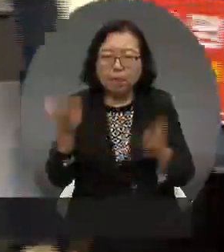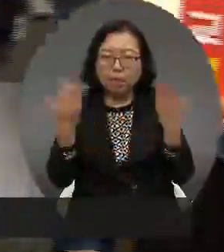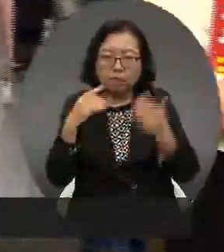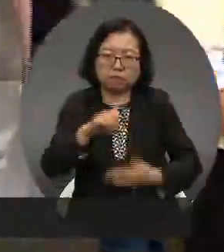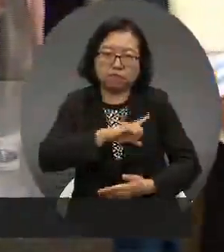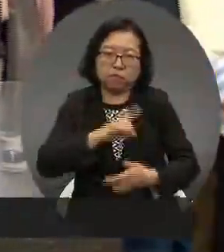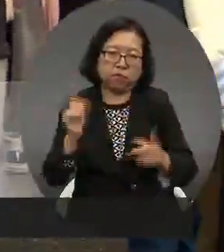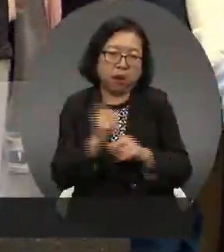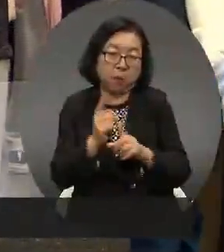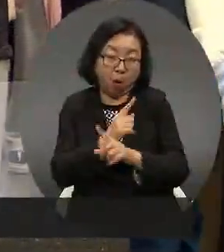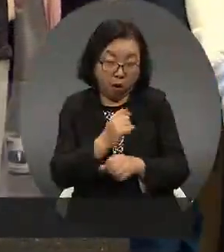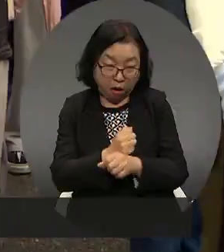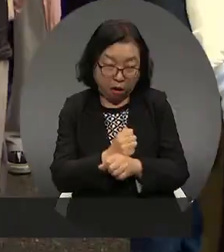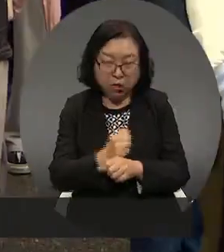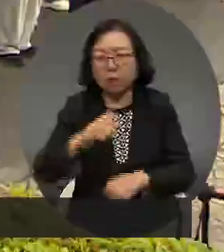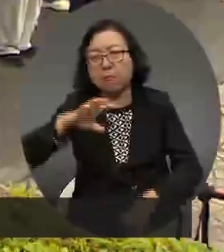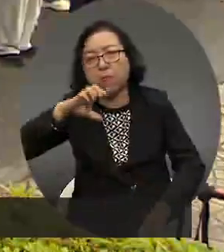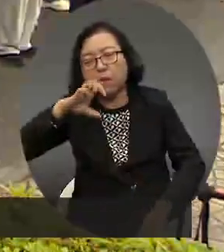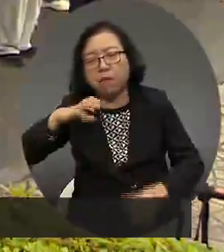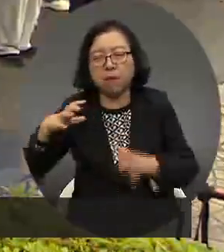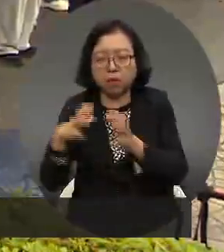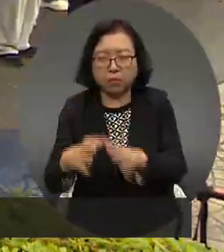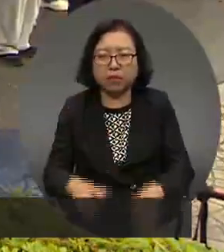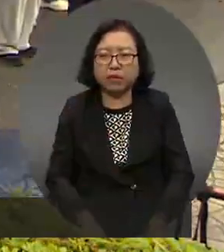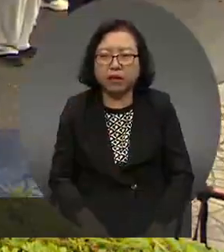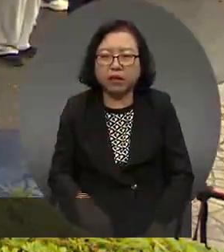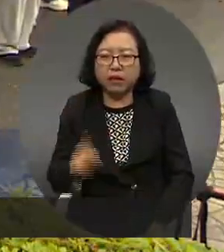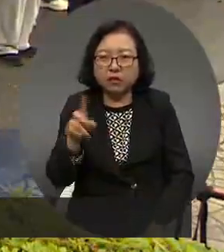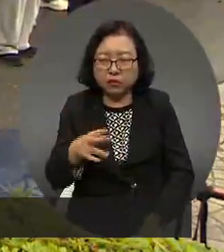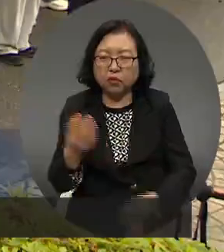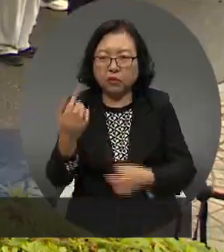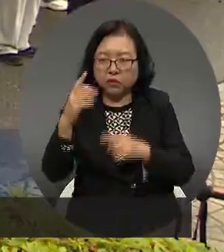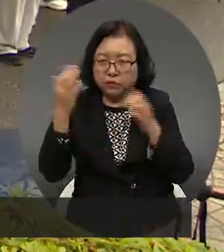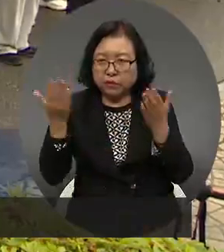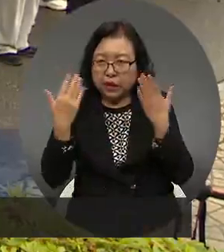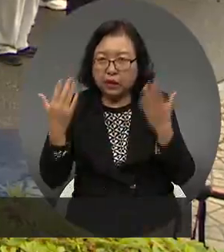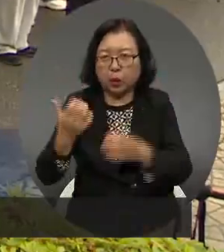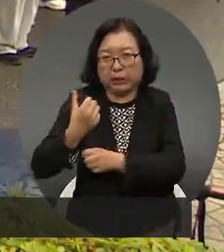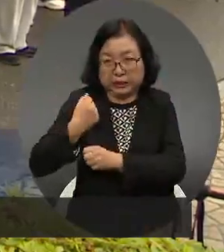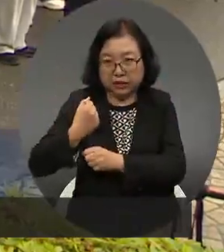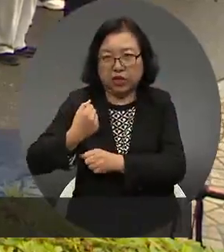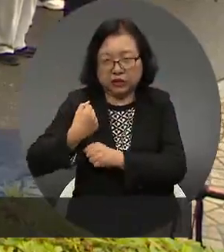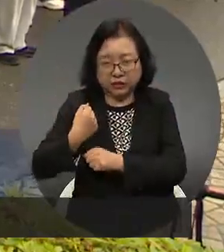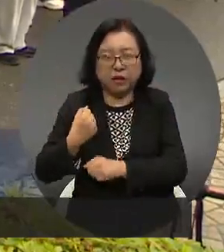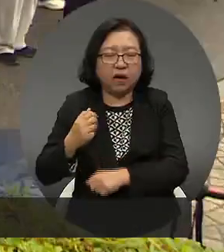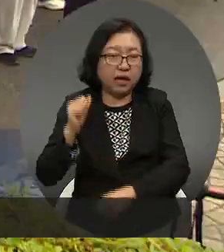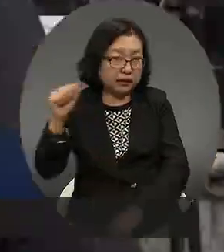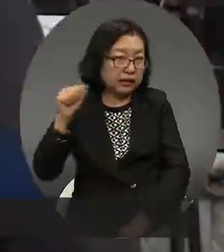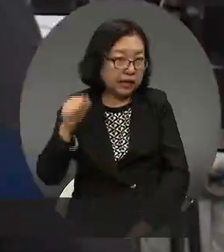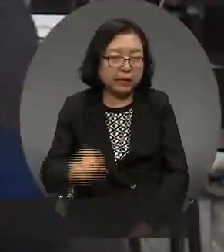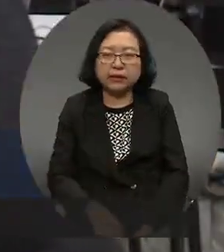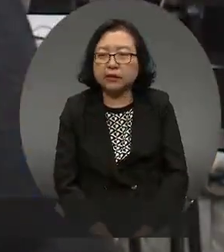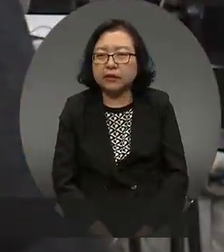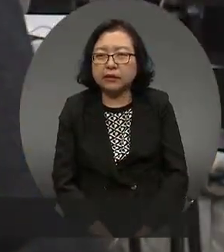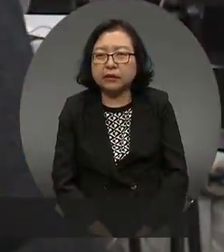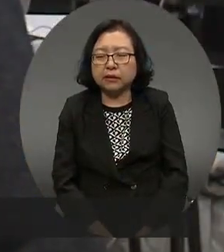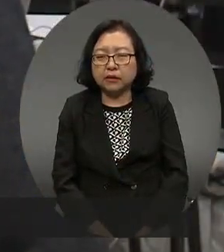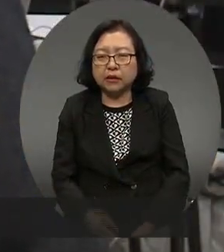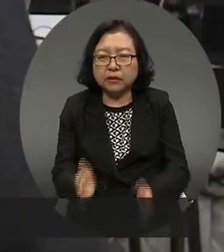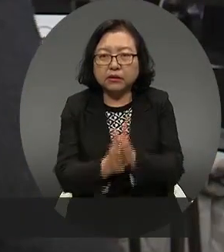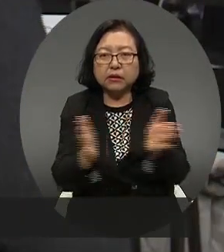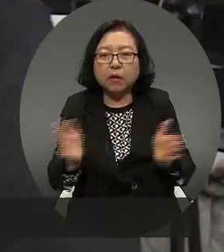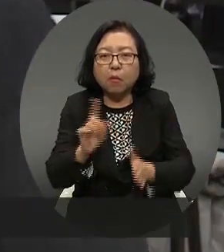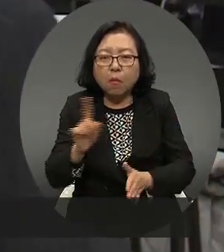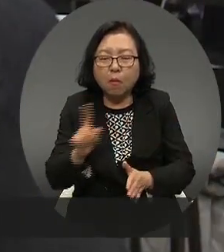위해 모인 겁니다. 총장과 대학본부는 충북대학교를 지켜라! 지켜라! 지켜라! 시작은